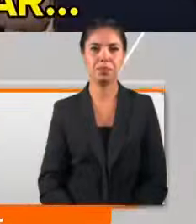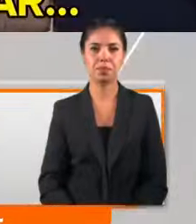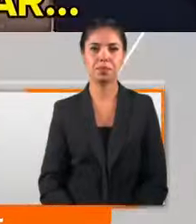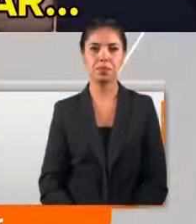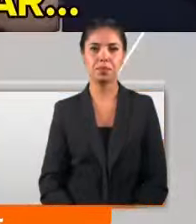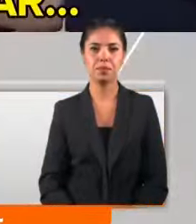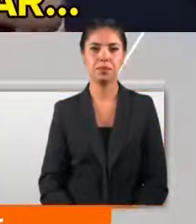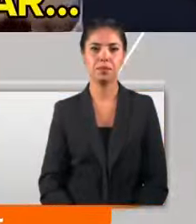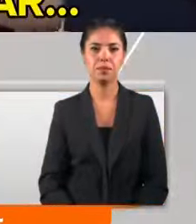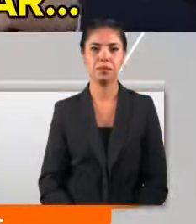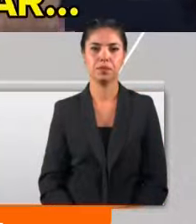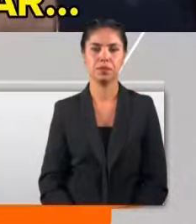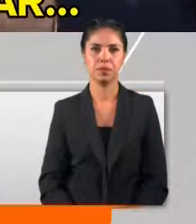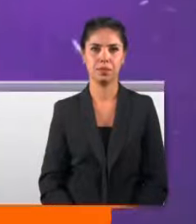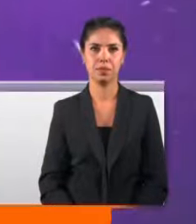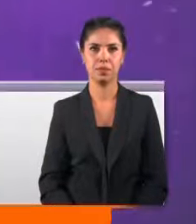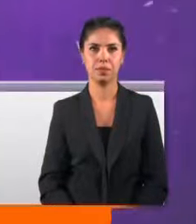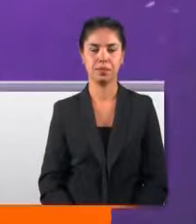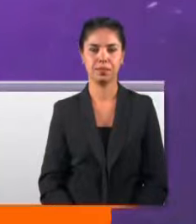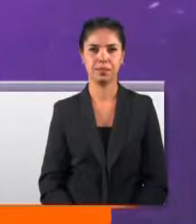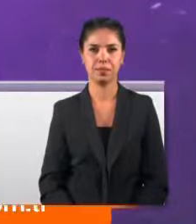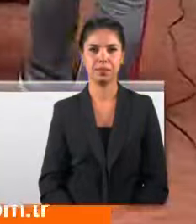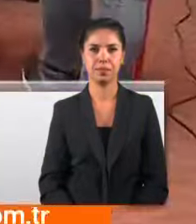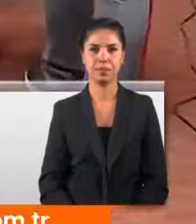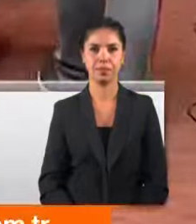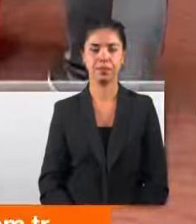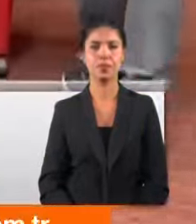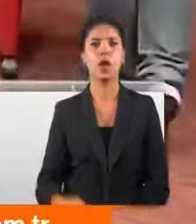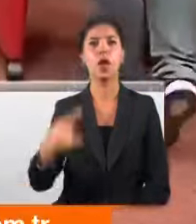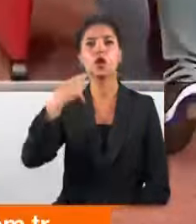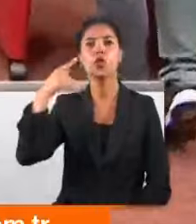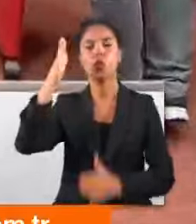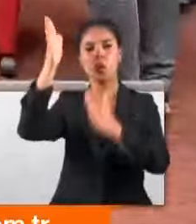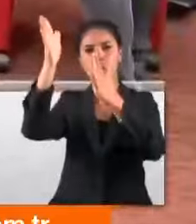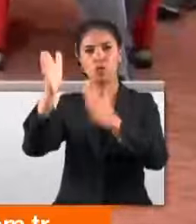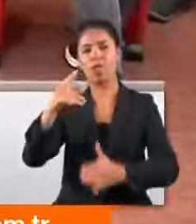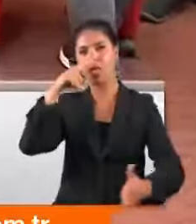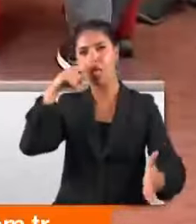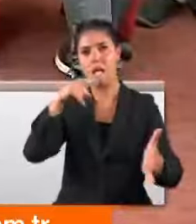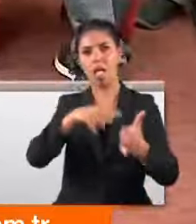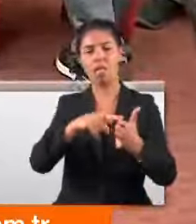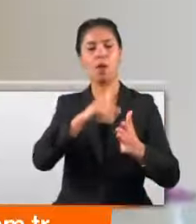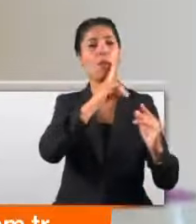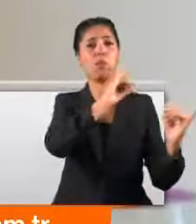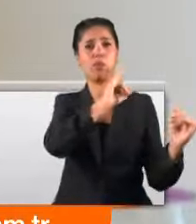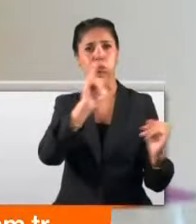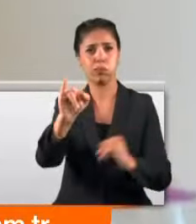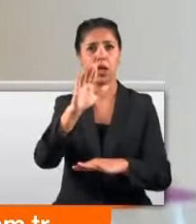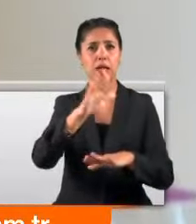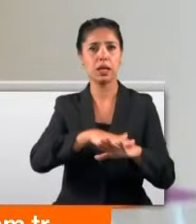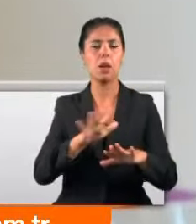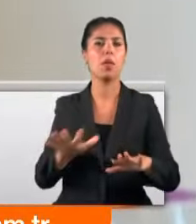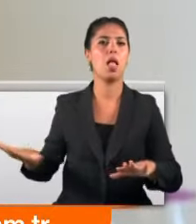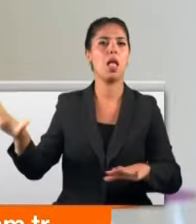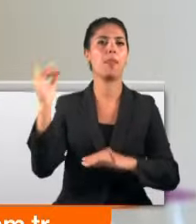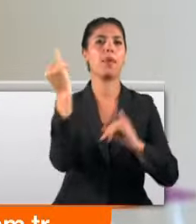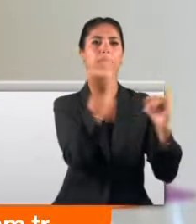Bunlar kaos olsun diye yapılan manipülasyonlar. Cumhurbaşkanı Erdoğan'a hedef aldı, skandal sözlerine tepki